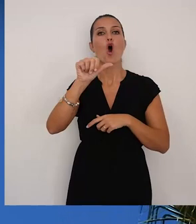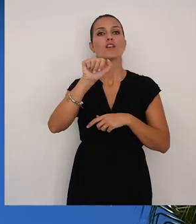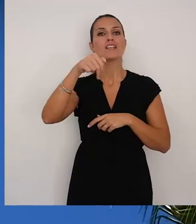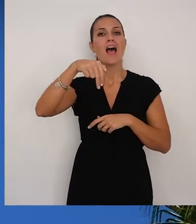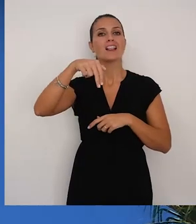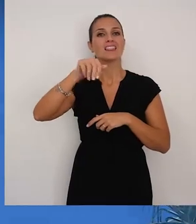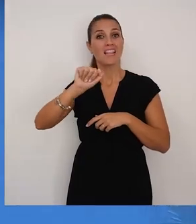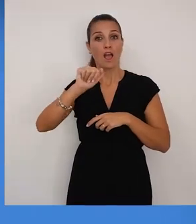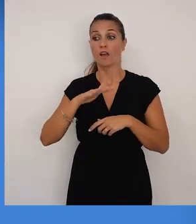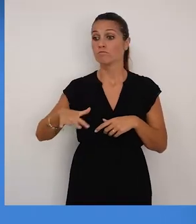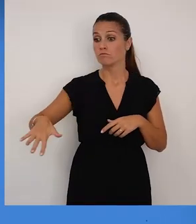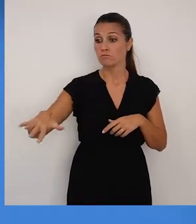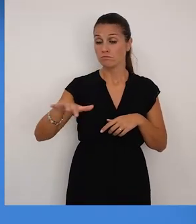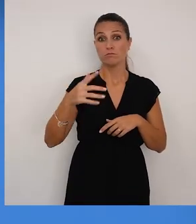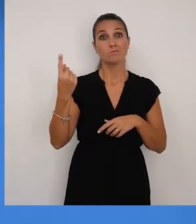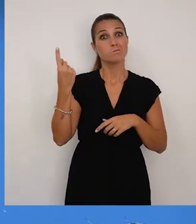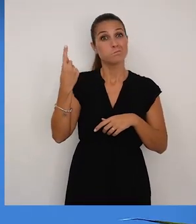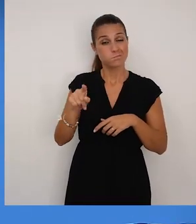le più antiche del circondario.